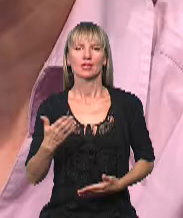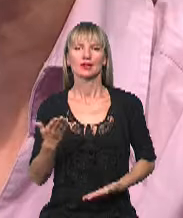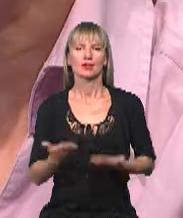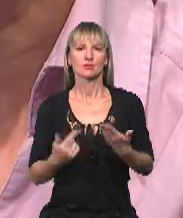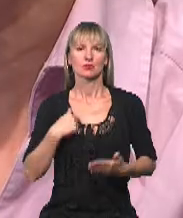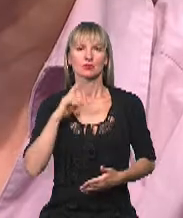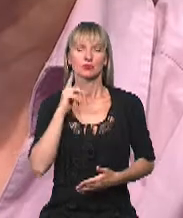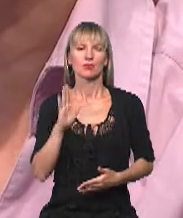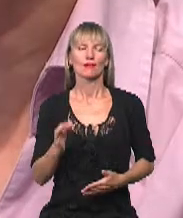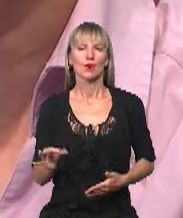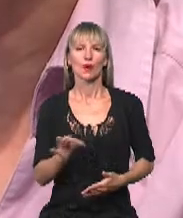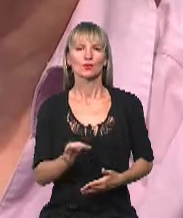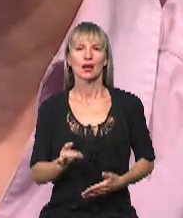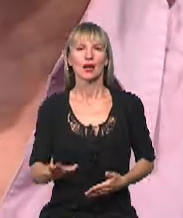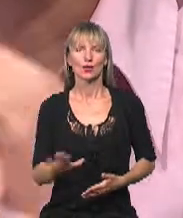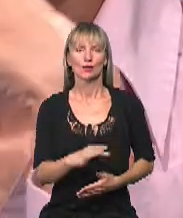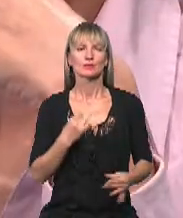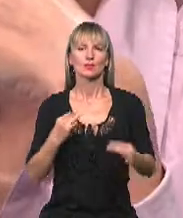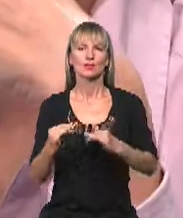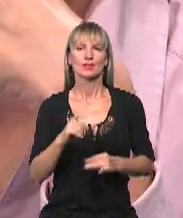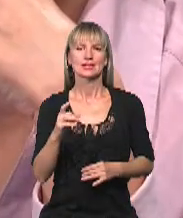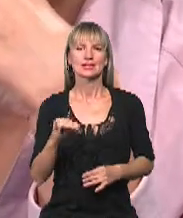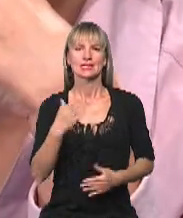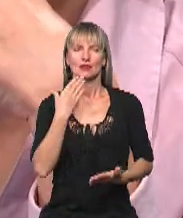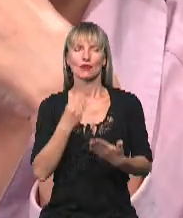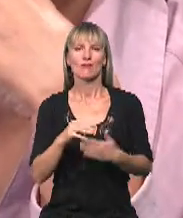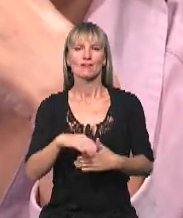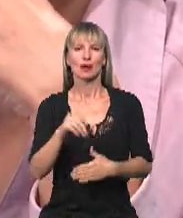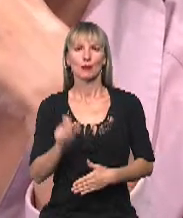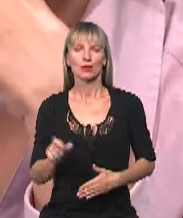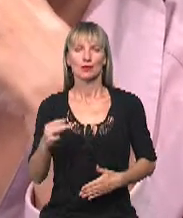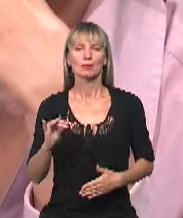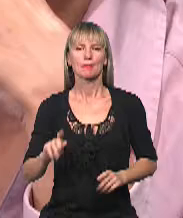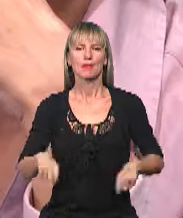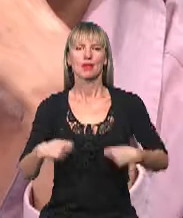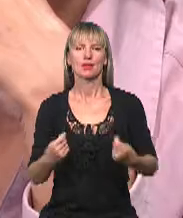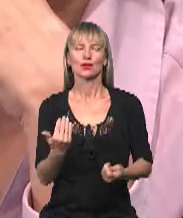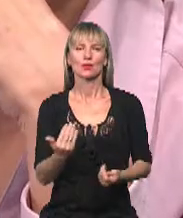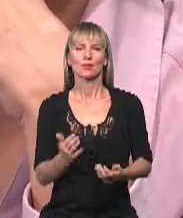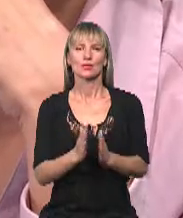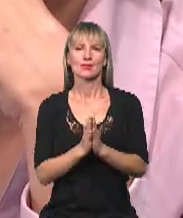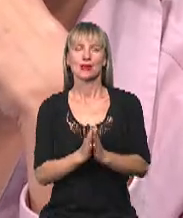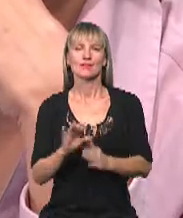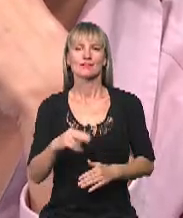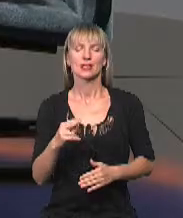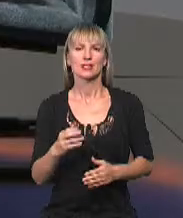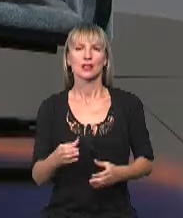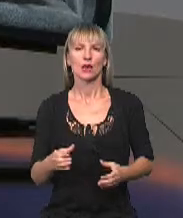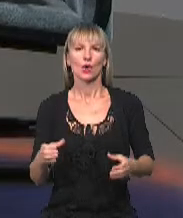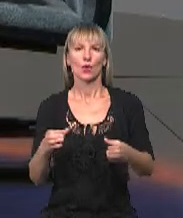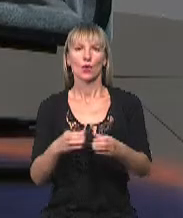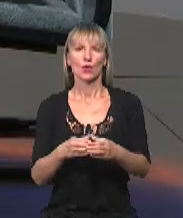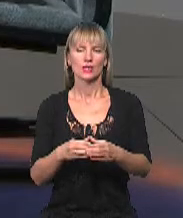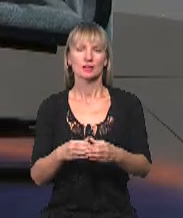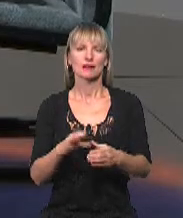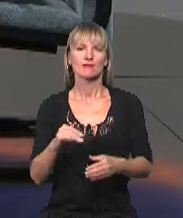не помиляюся, Хортицькому районі, спілкувався зі своїми виборцями, і ми тоді передали йому звернення від коаліції,